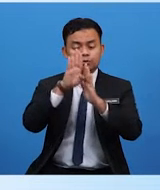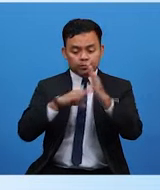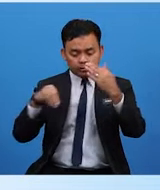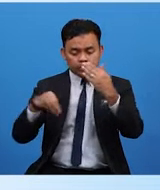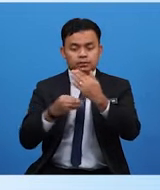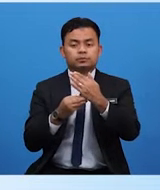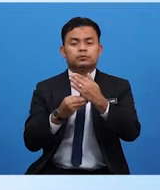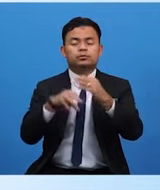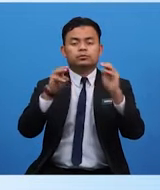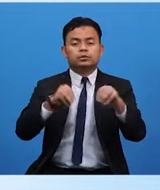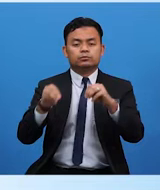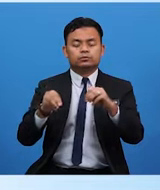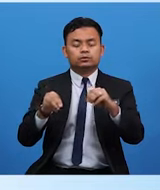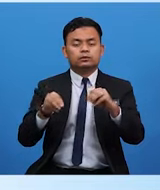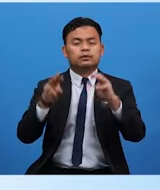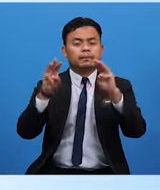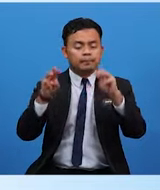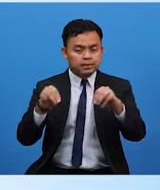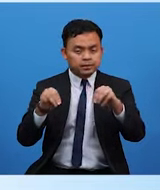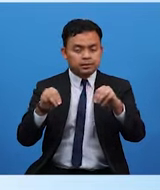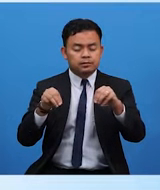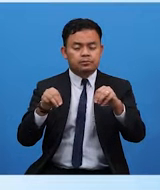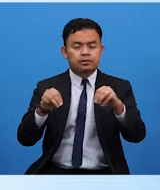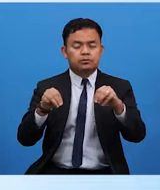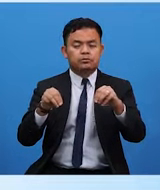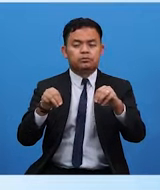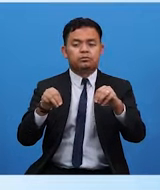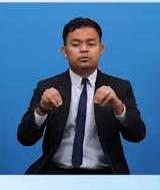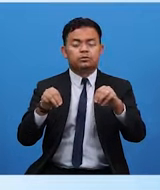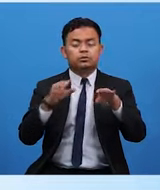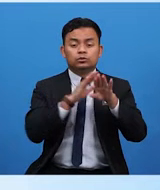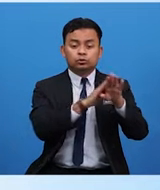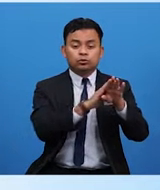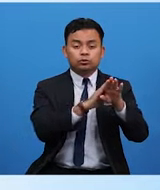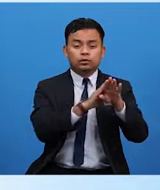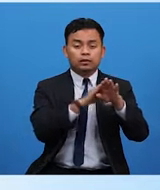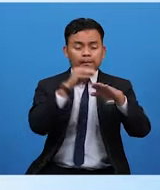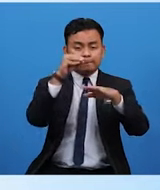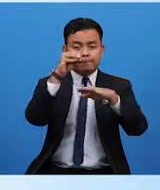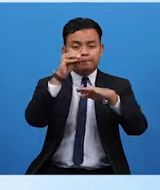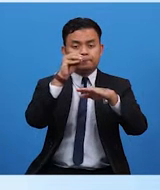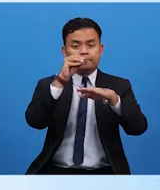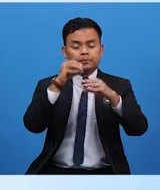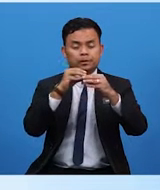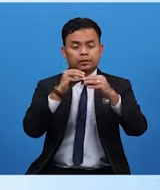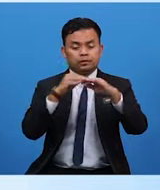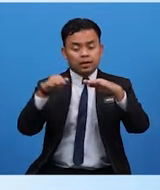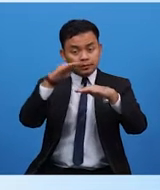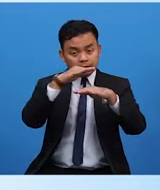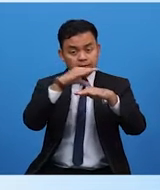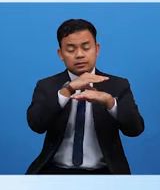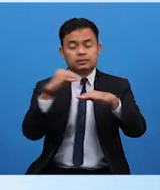murid-murid hendaklah menolak pengangkut dan penyebut secara berulang